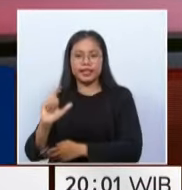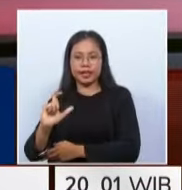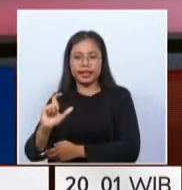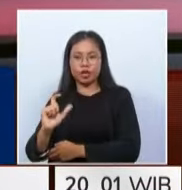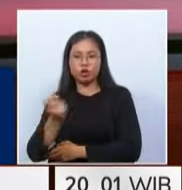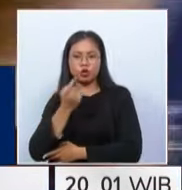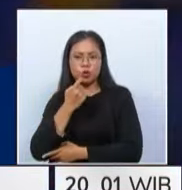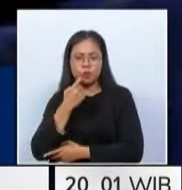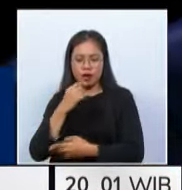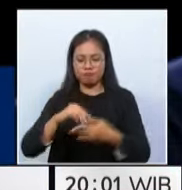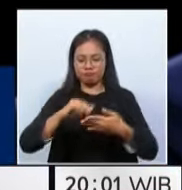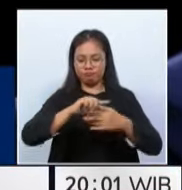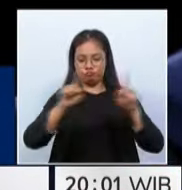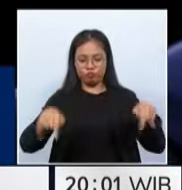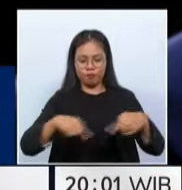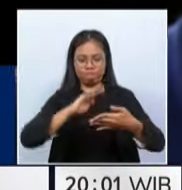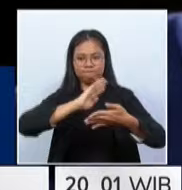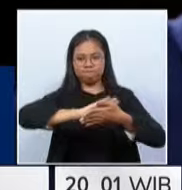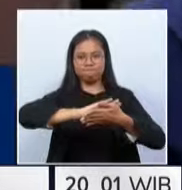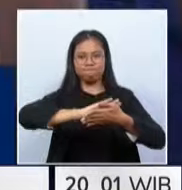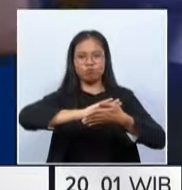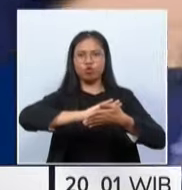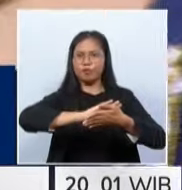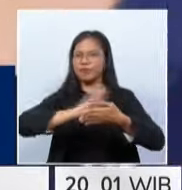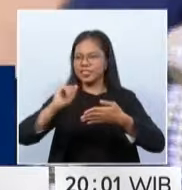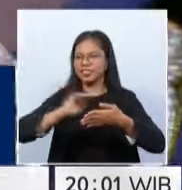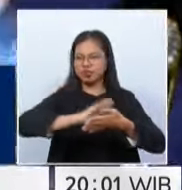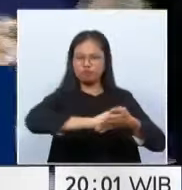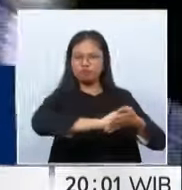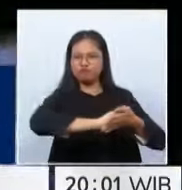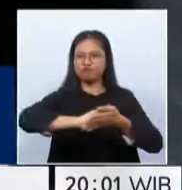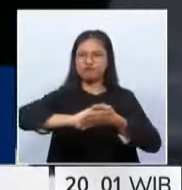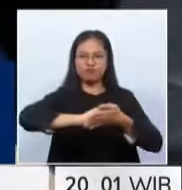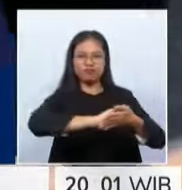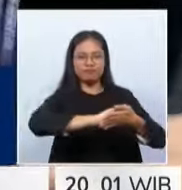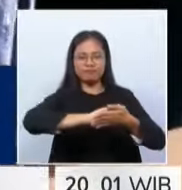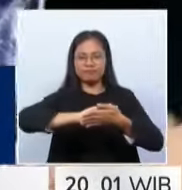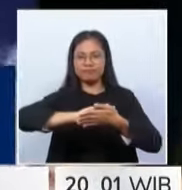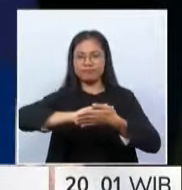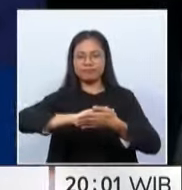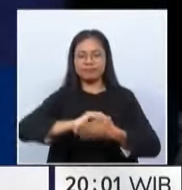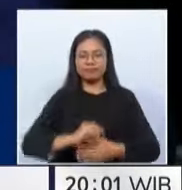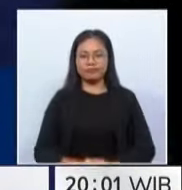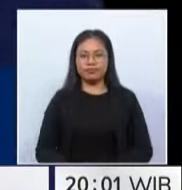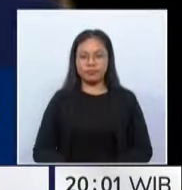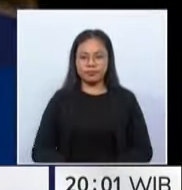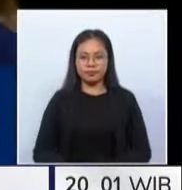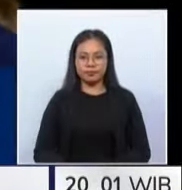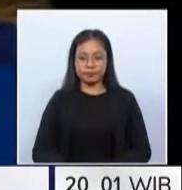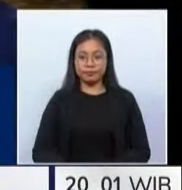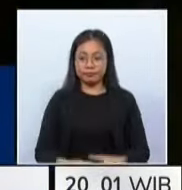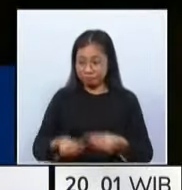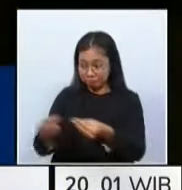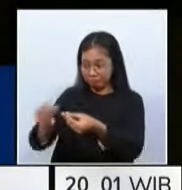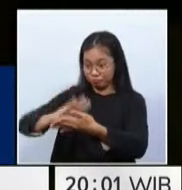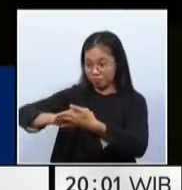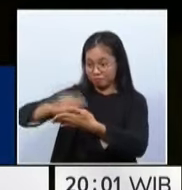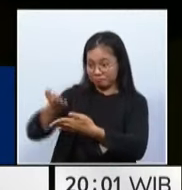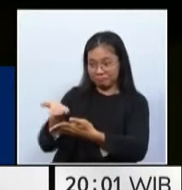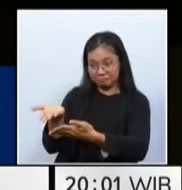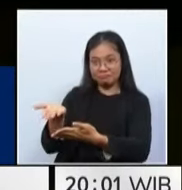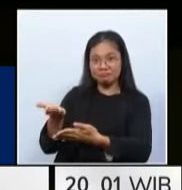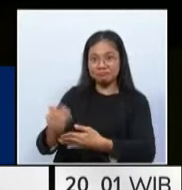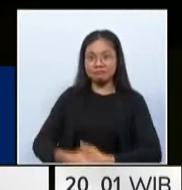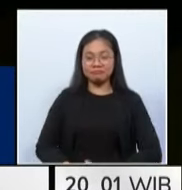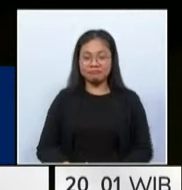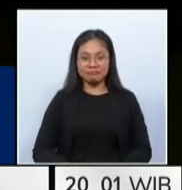masih tersegel masih tersegel oke silakan Baik saya buka keamanan huruf